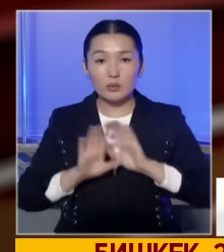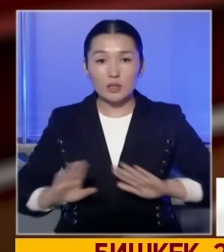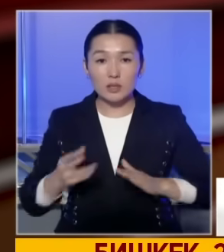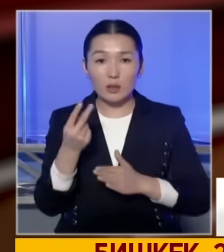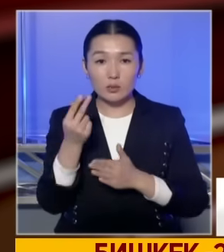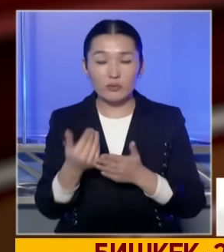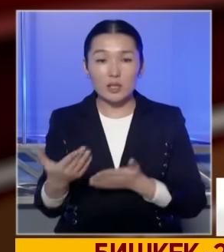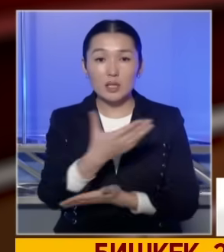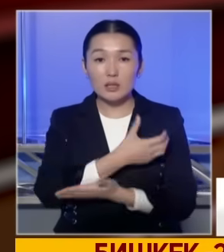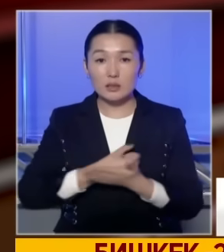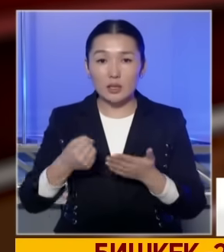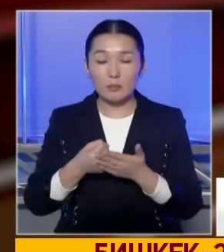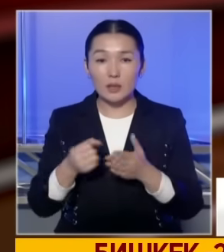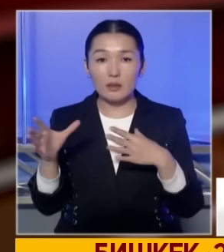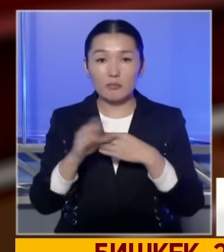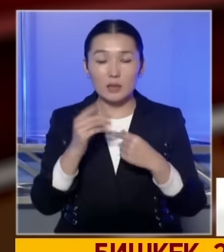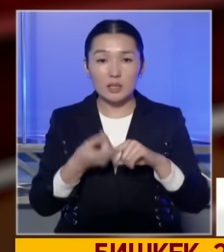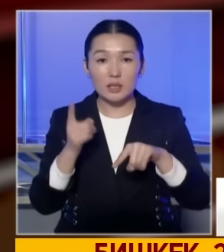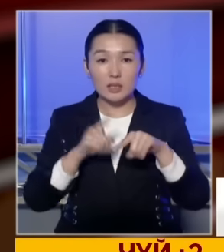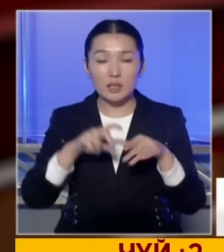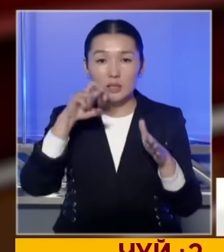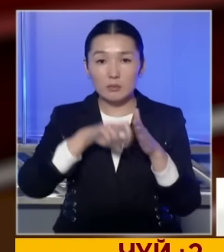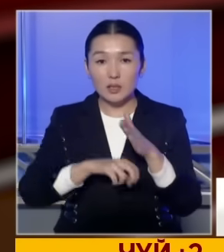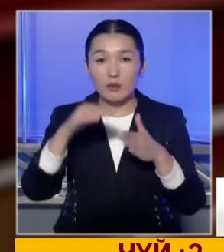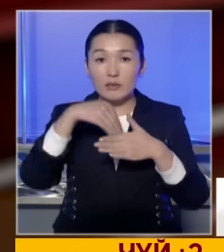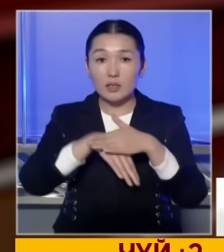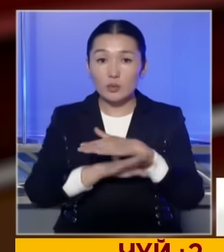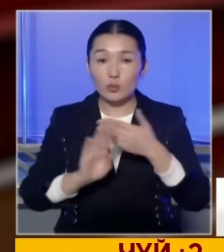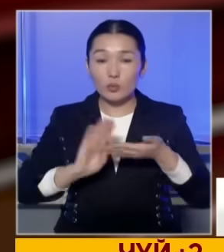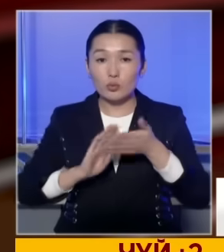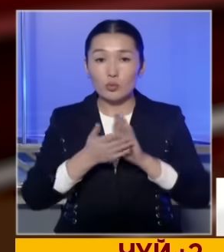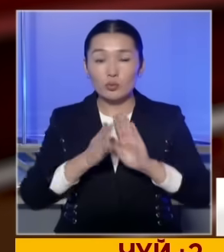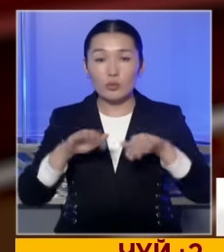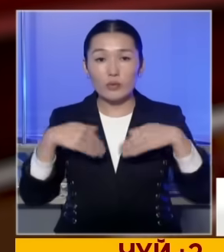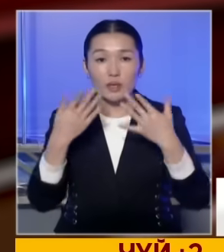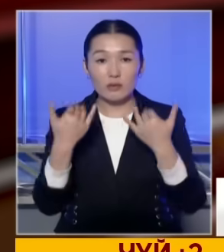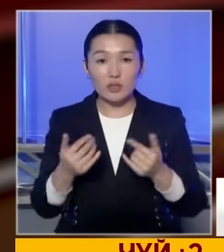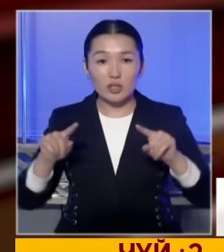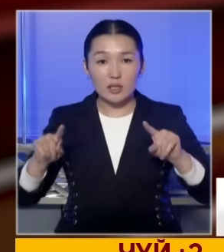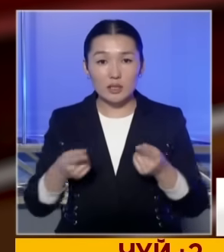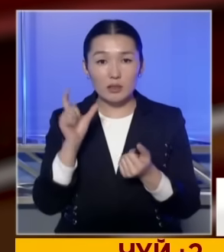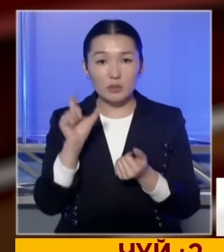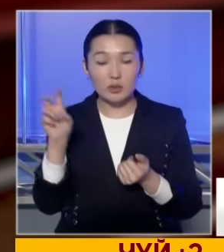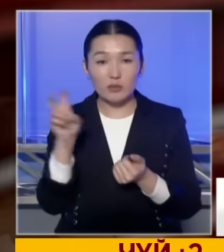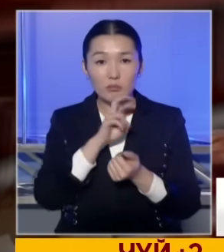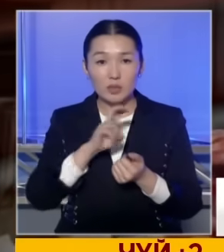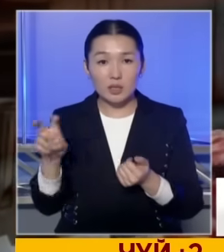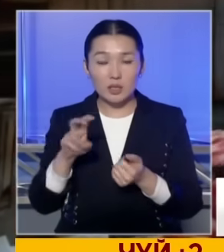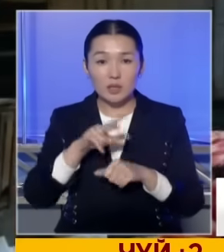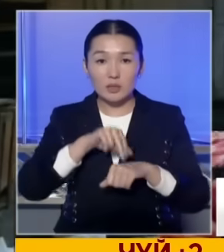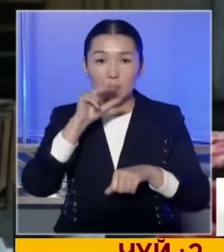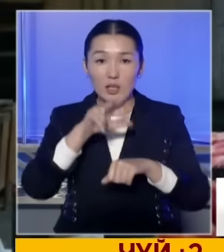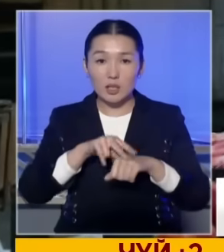менен алектенип, аны менен ишкерлердин салык төлөөдөн качуусуна шарт түзгөн. Учурда кармалган кызматкер Бишкек шаардык Ички иштер